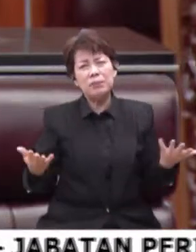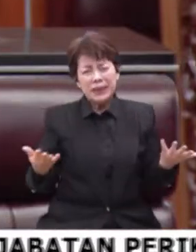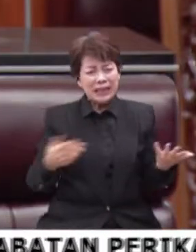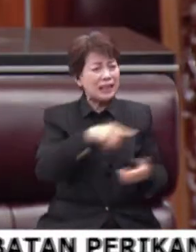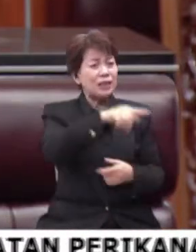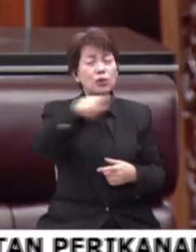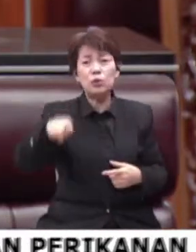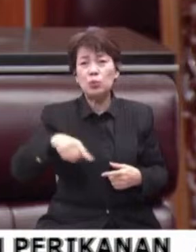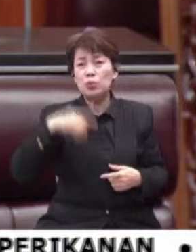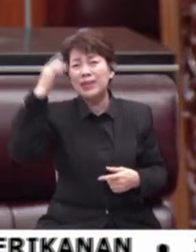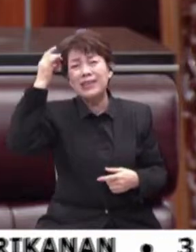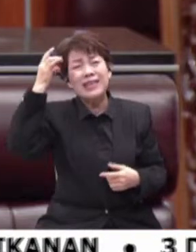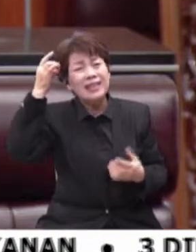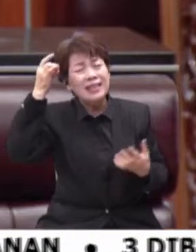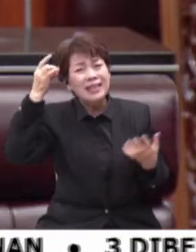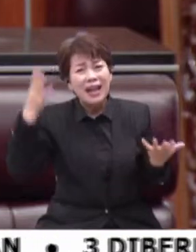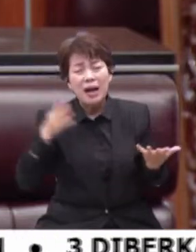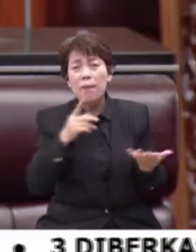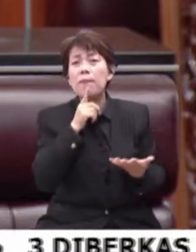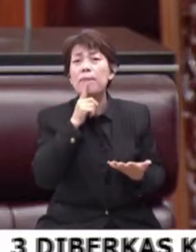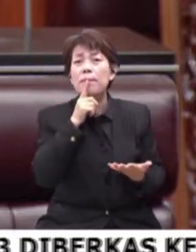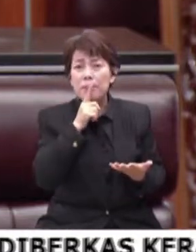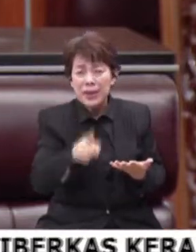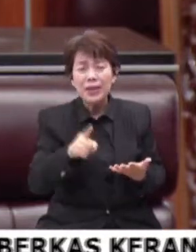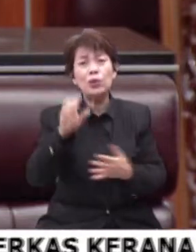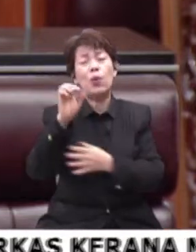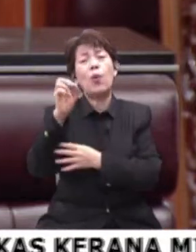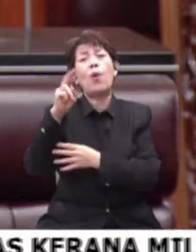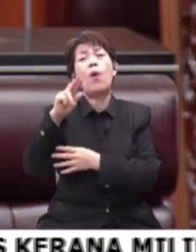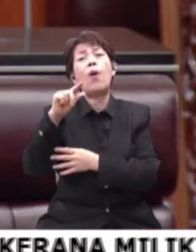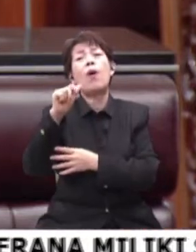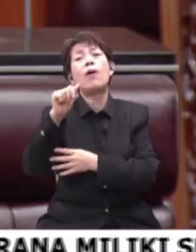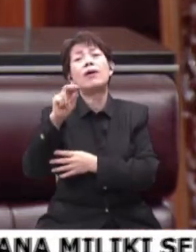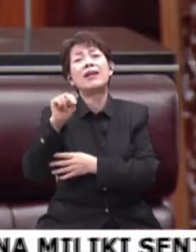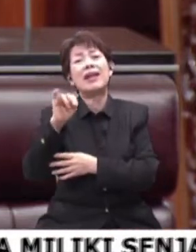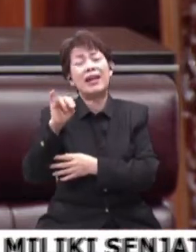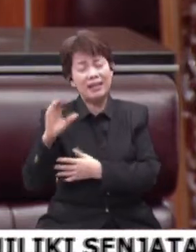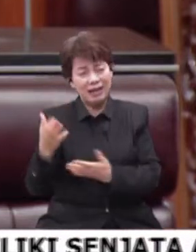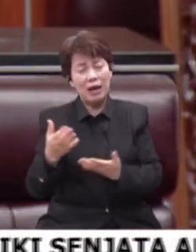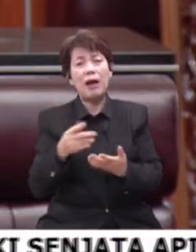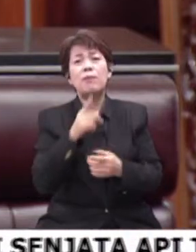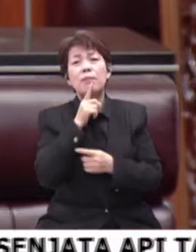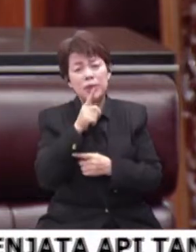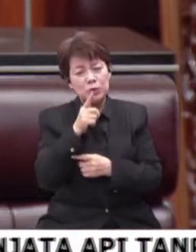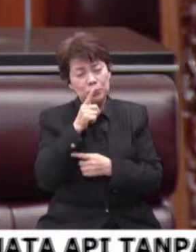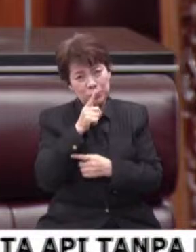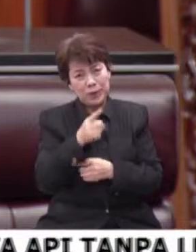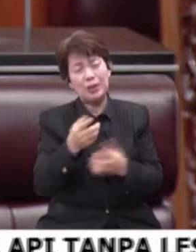untuk memastikan apa-apa barang yang kita beli itu memang betul-betul